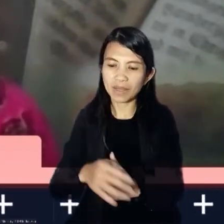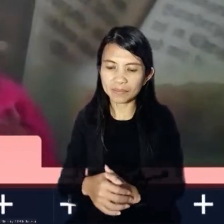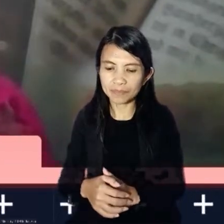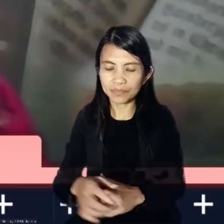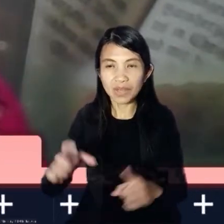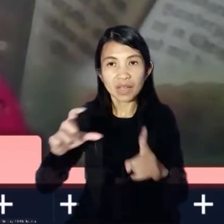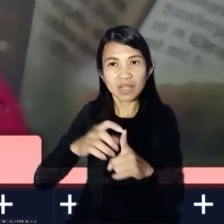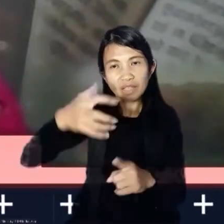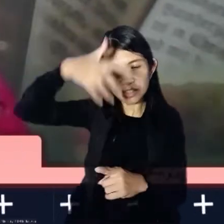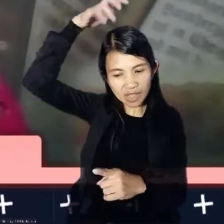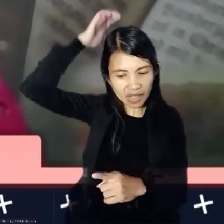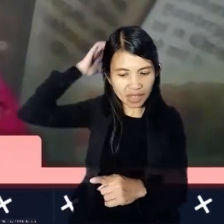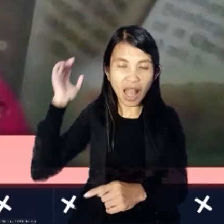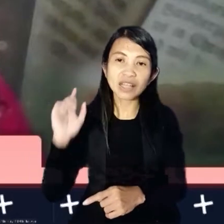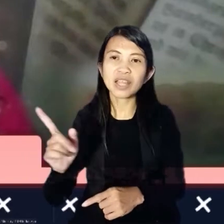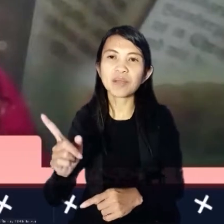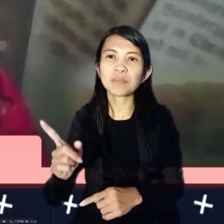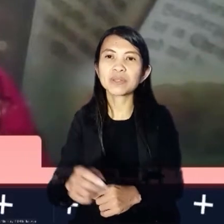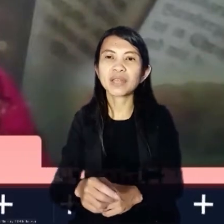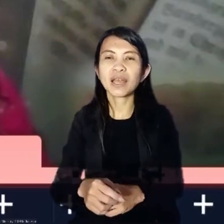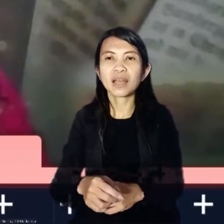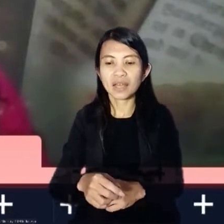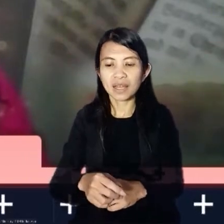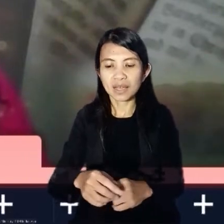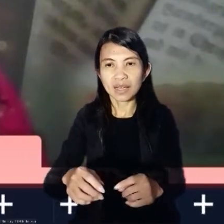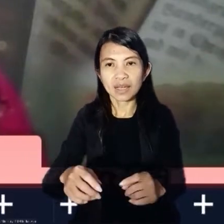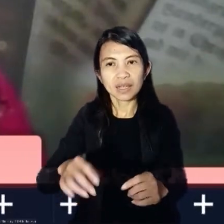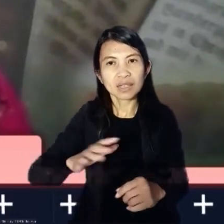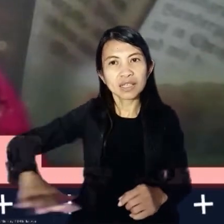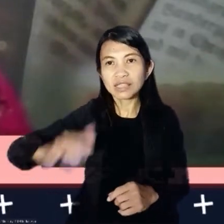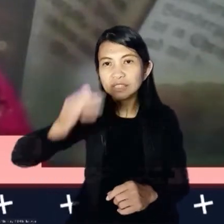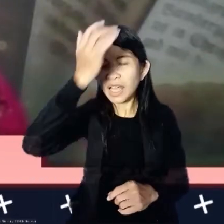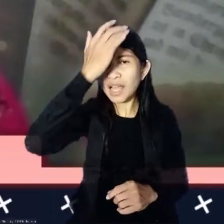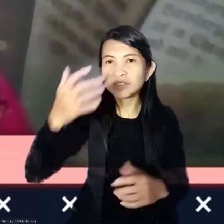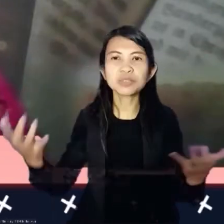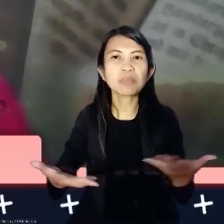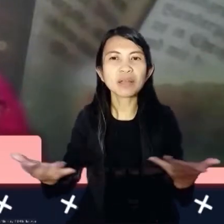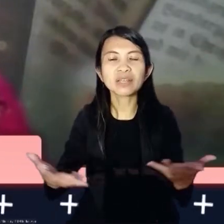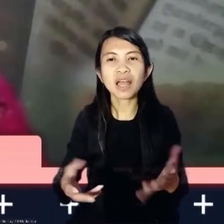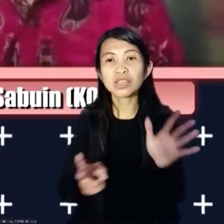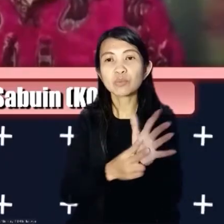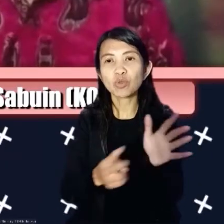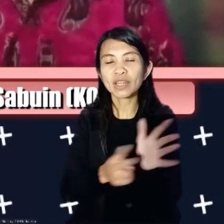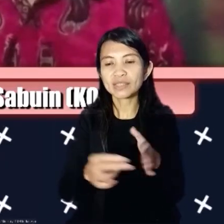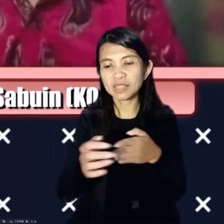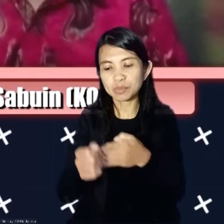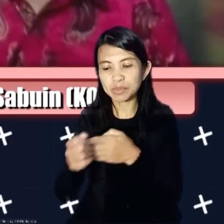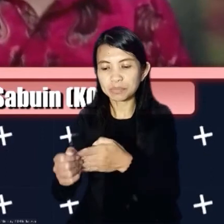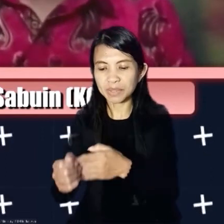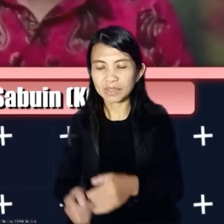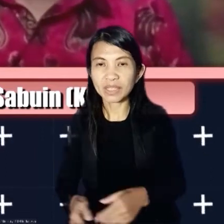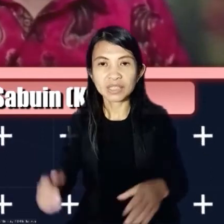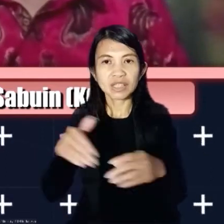nebukadnezar memimpin yang luar biasa di dalam Kitab Daniel disebutkan walaupun